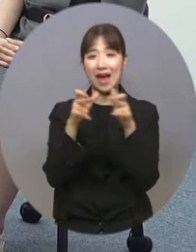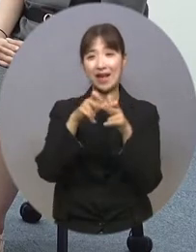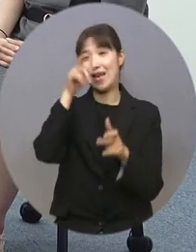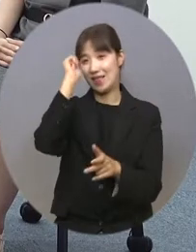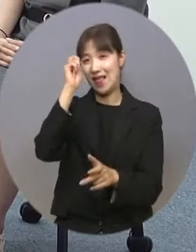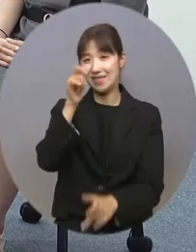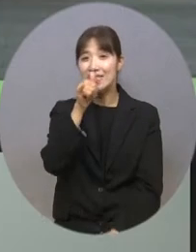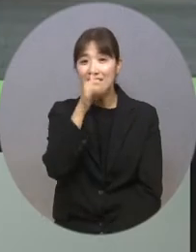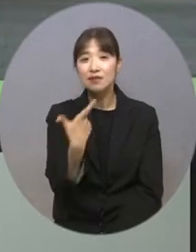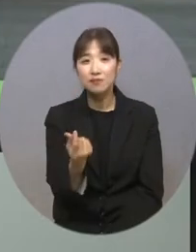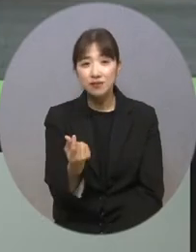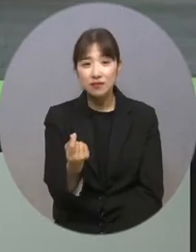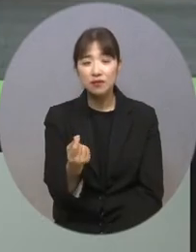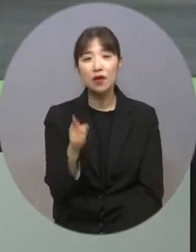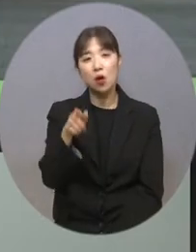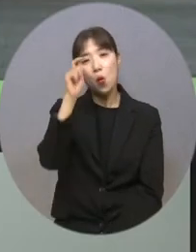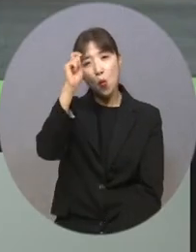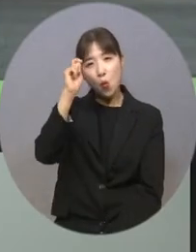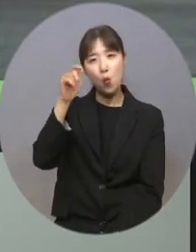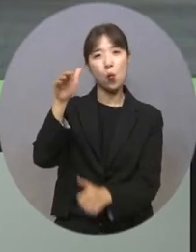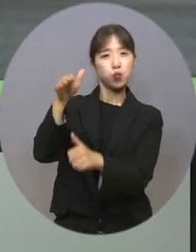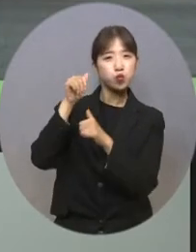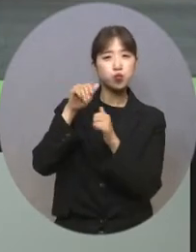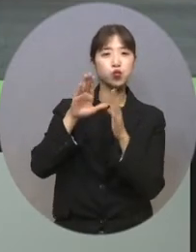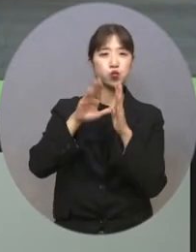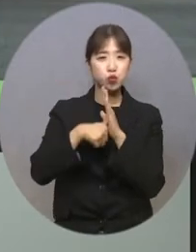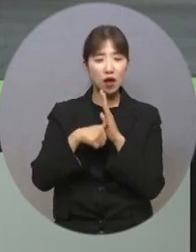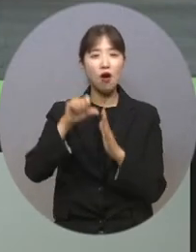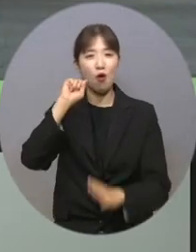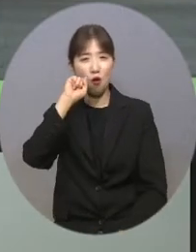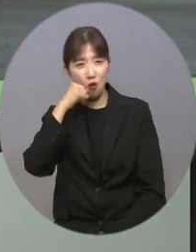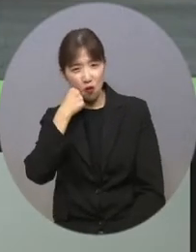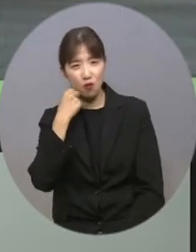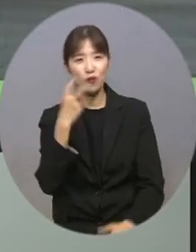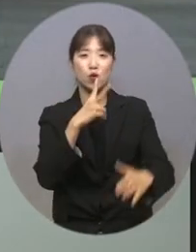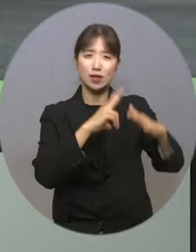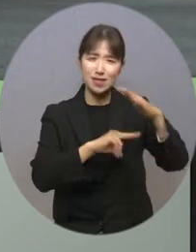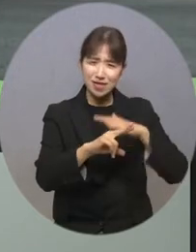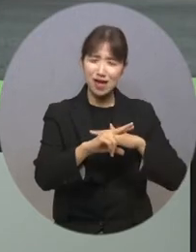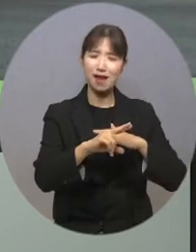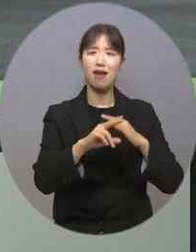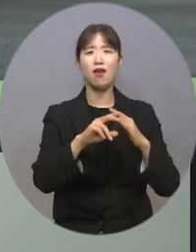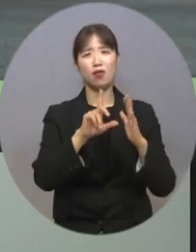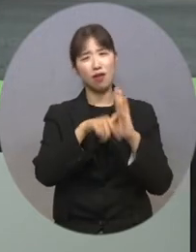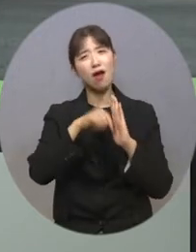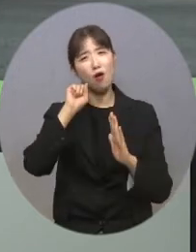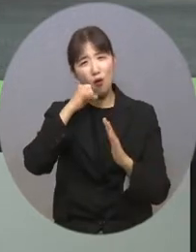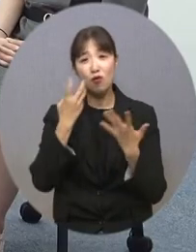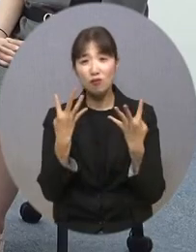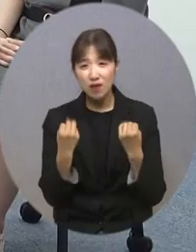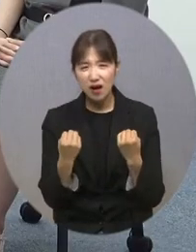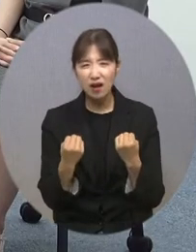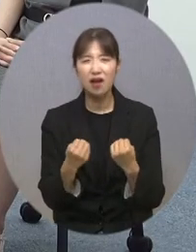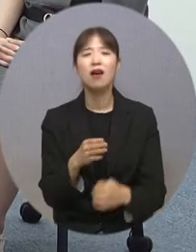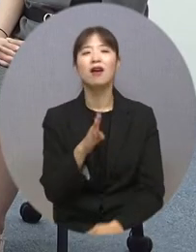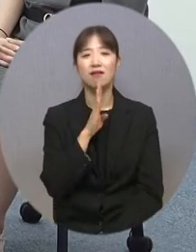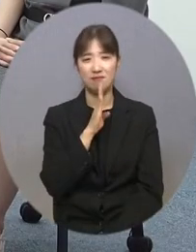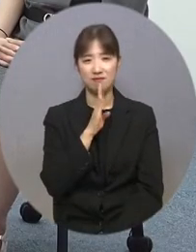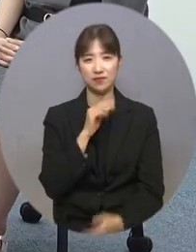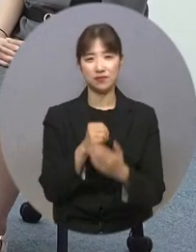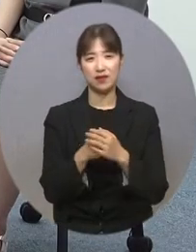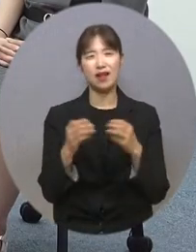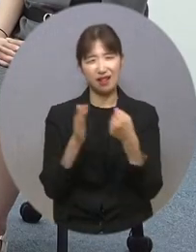많이 나오잖아요 4 콜택시를 이용할 때 어려움이나 또 지하철 이용하실 때 어려움이 있으셨을 것 같아요 그 차 그래서 이제 또